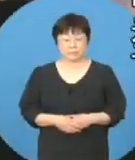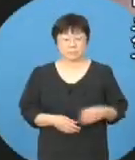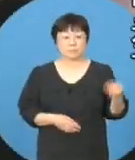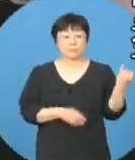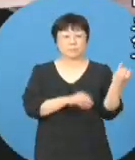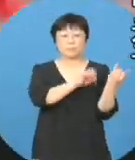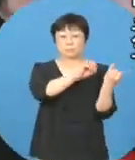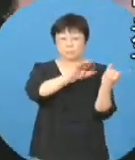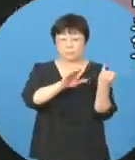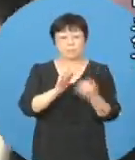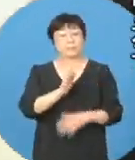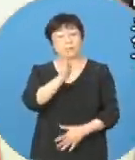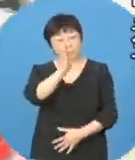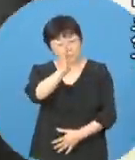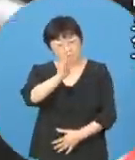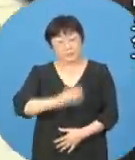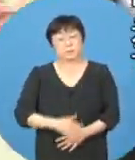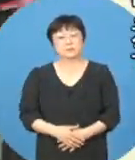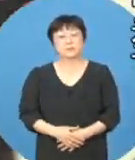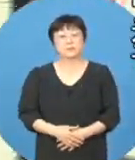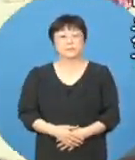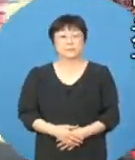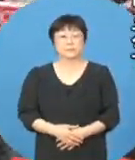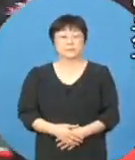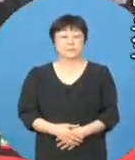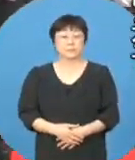お願いいたします。